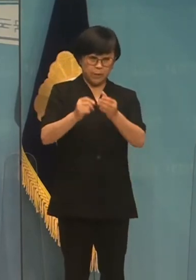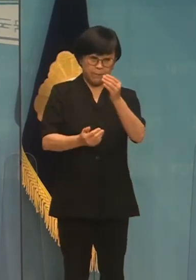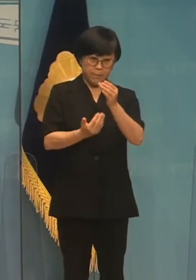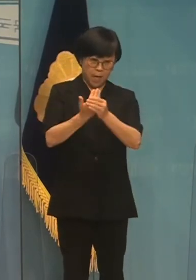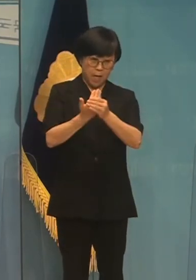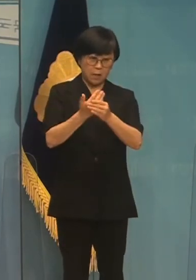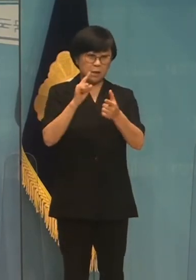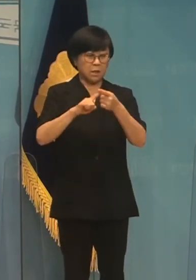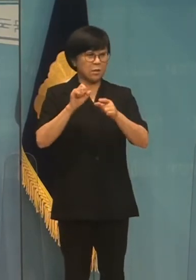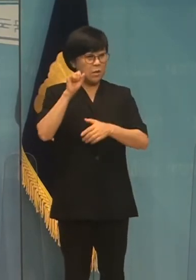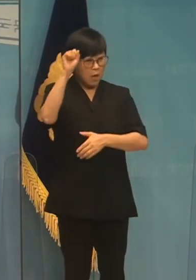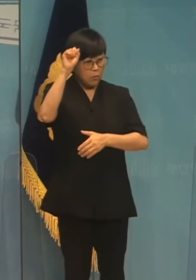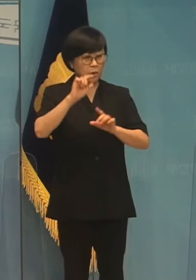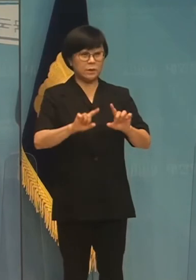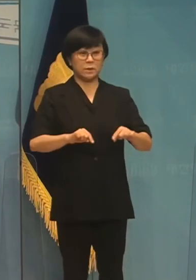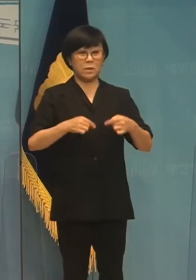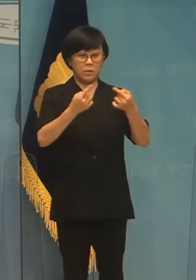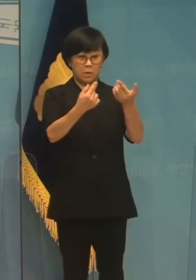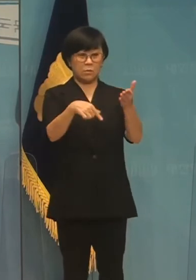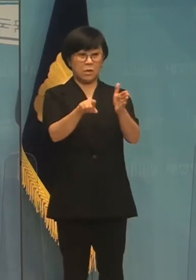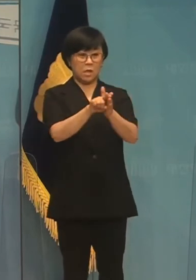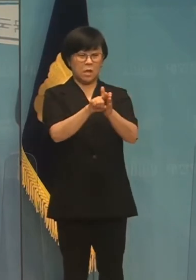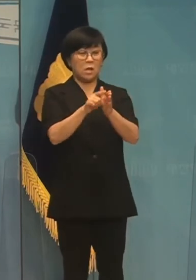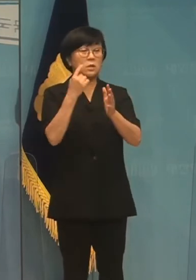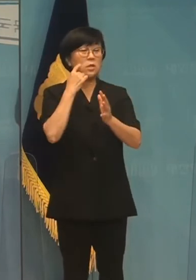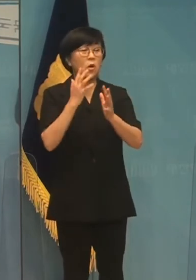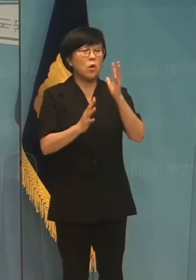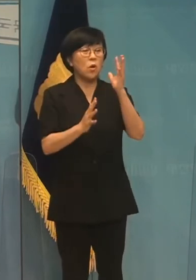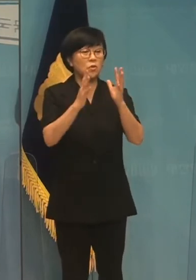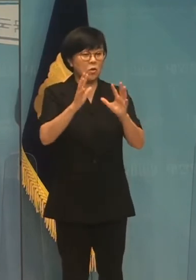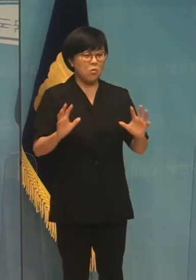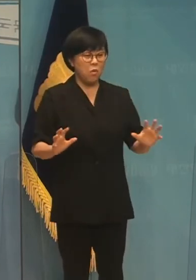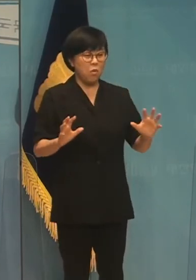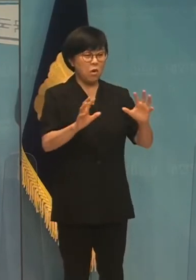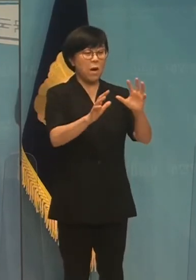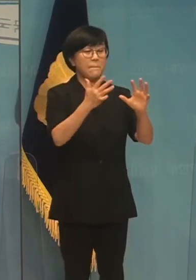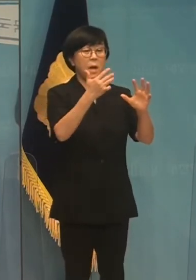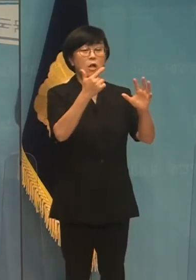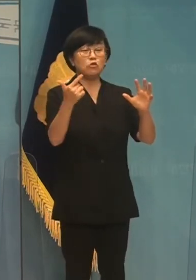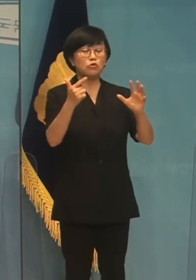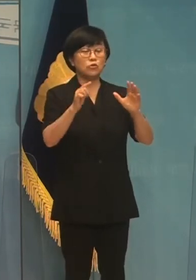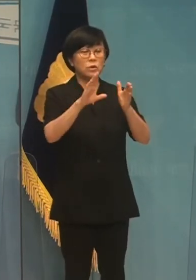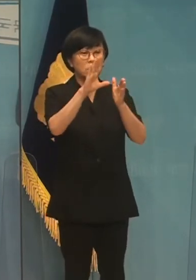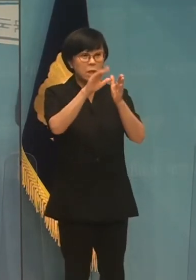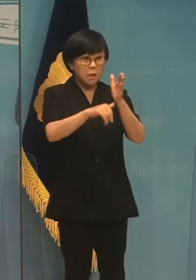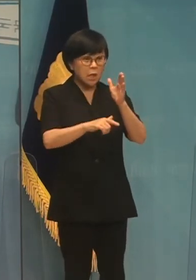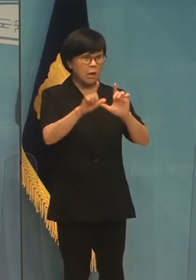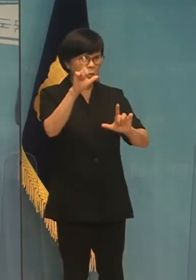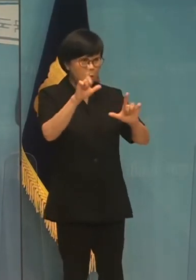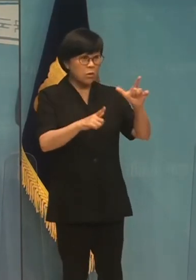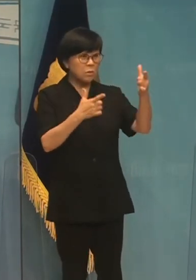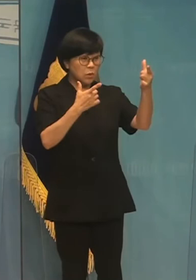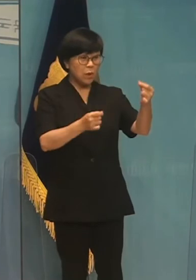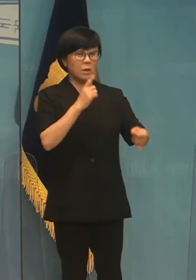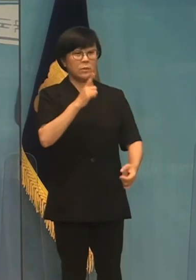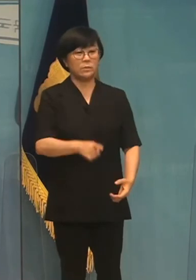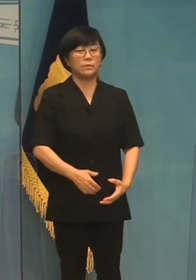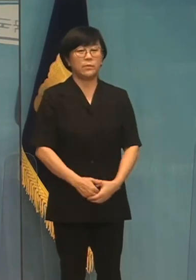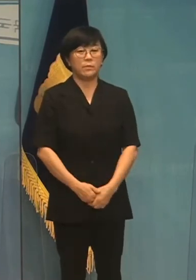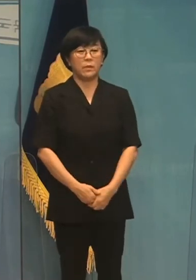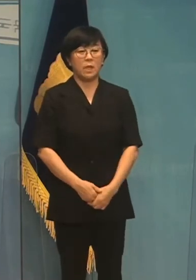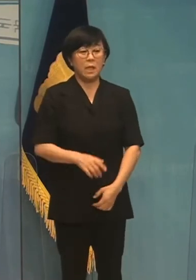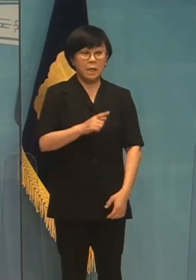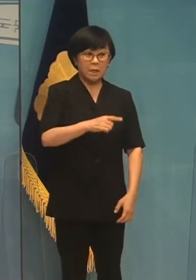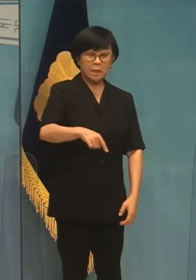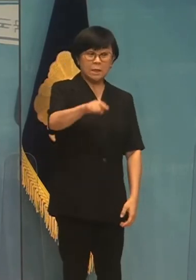관제 데모에 참여하려 서초동으로 몰려나온 86세대의 모습이 바로 그렇습니다.